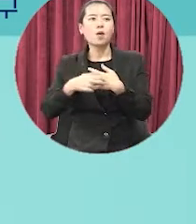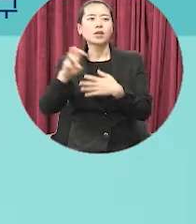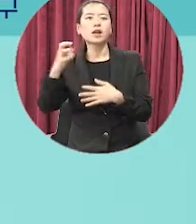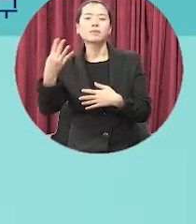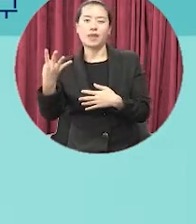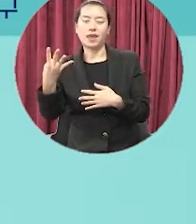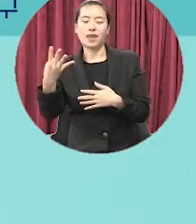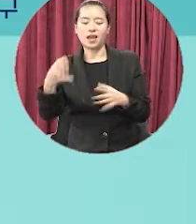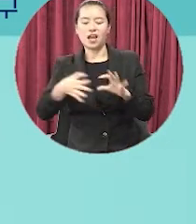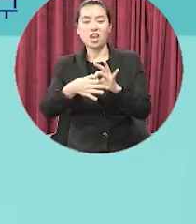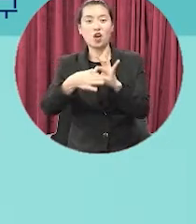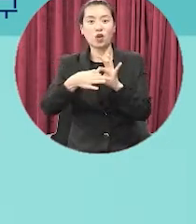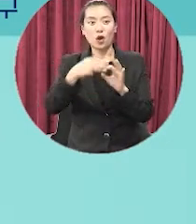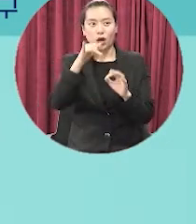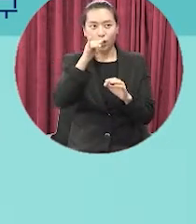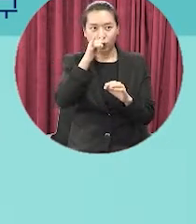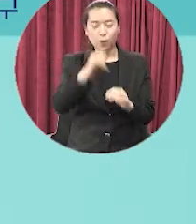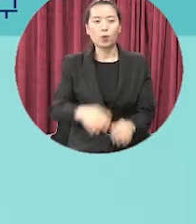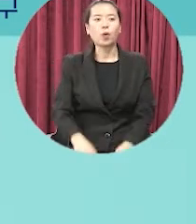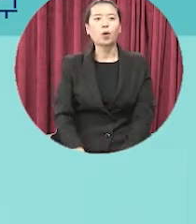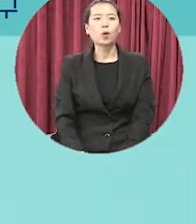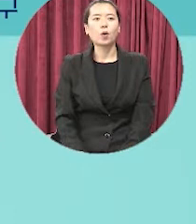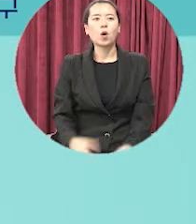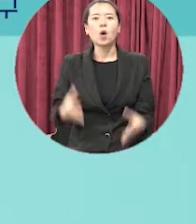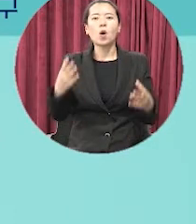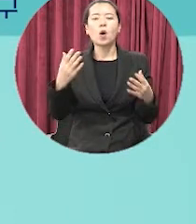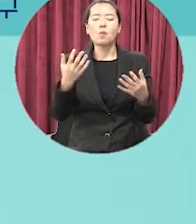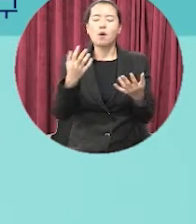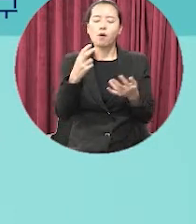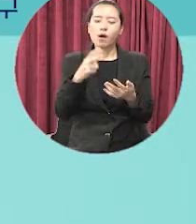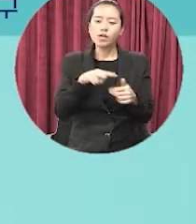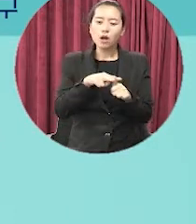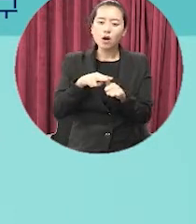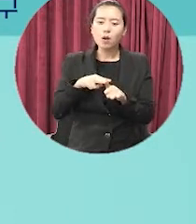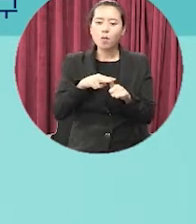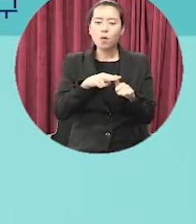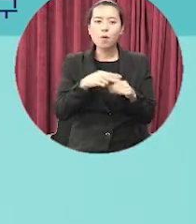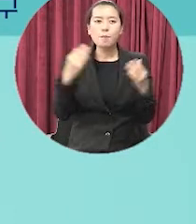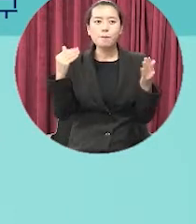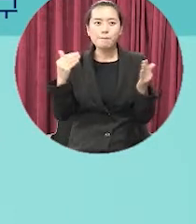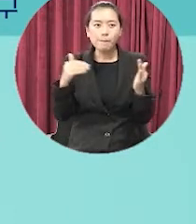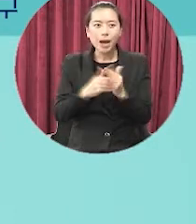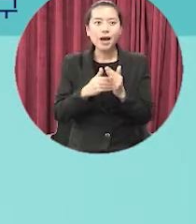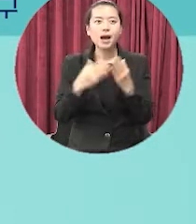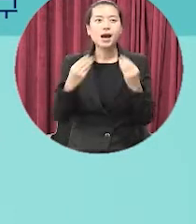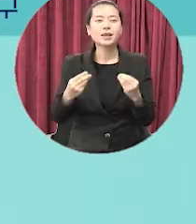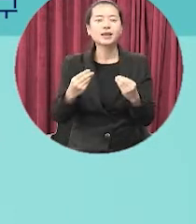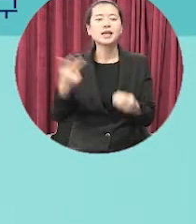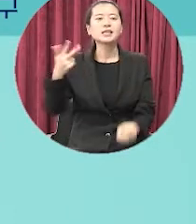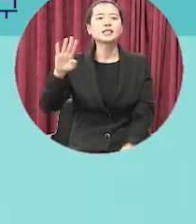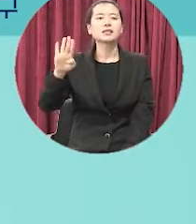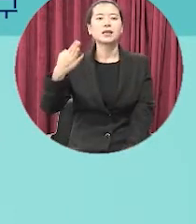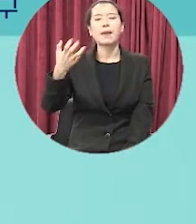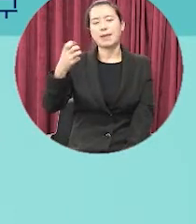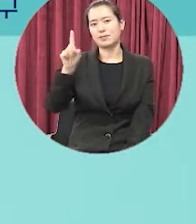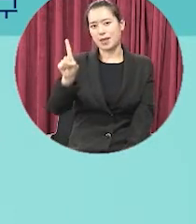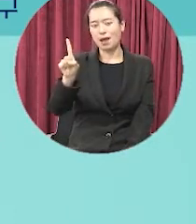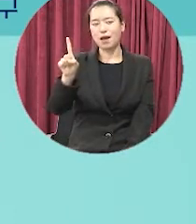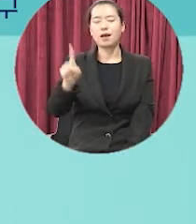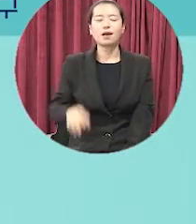연동되어 있으며 하단에 플랫폼에서 수행 완료 또는 진행 중인 연고의 수는 7481 건 임을 보여주고